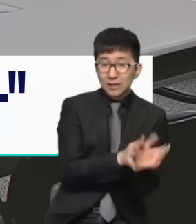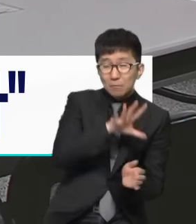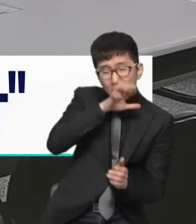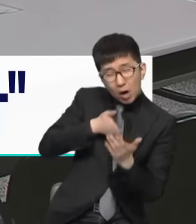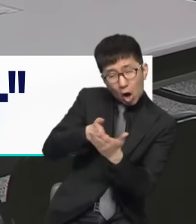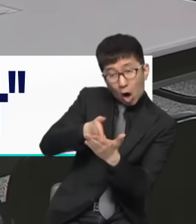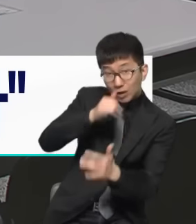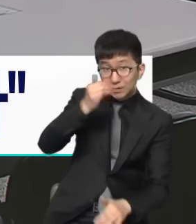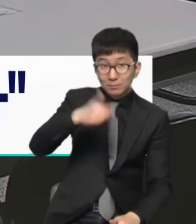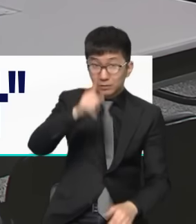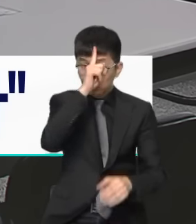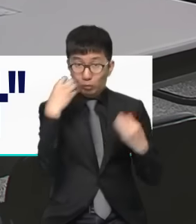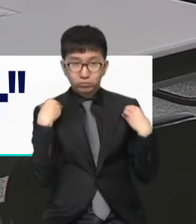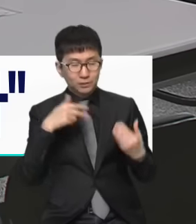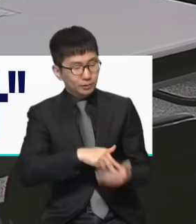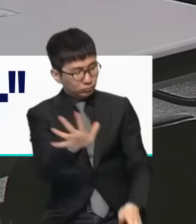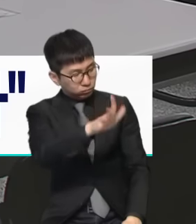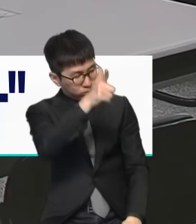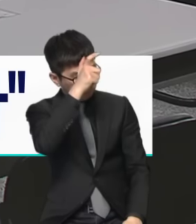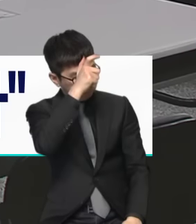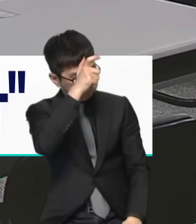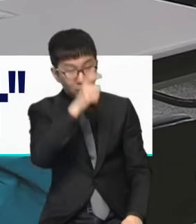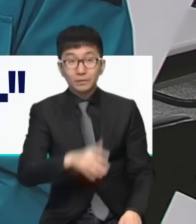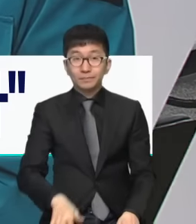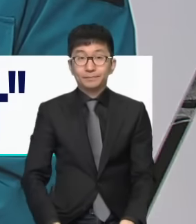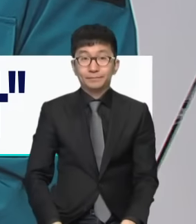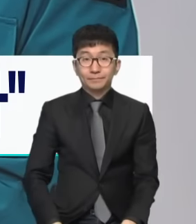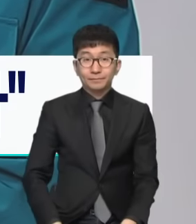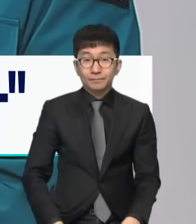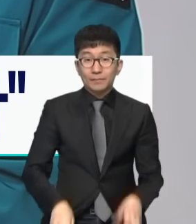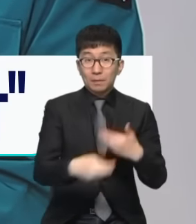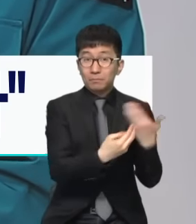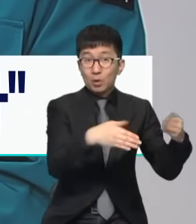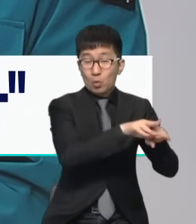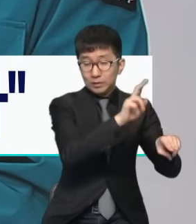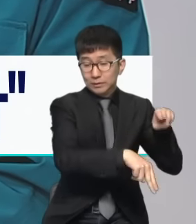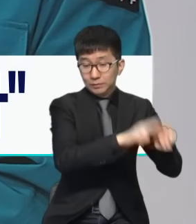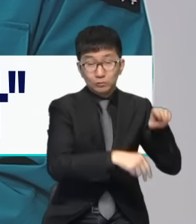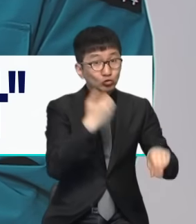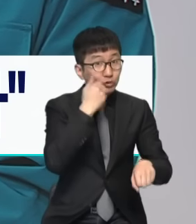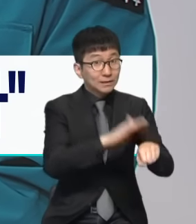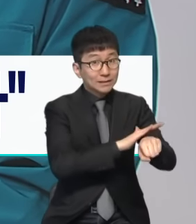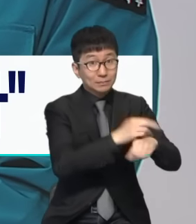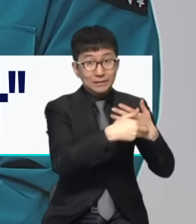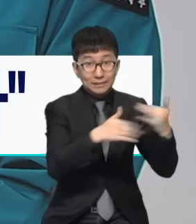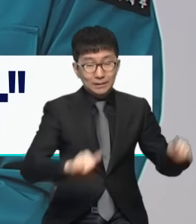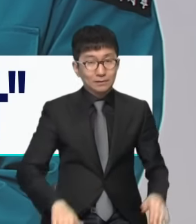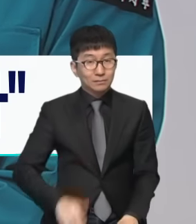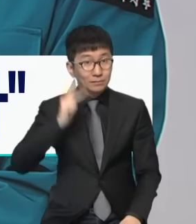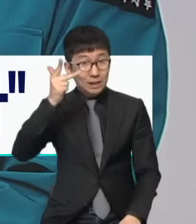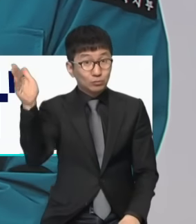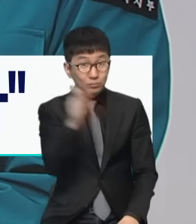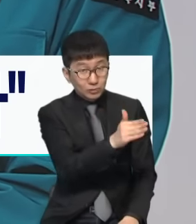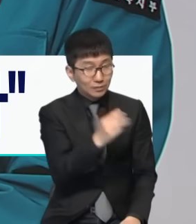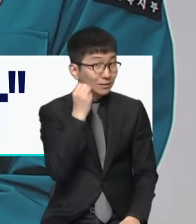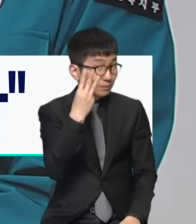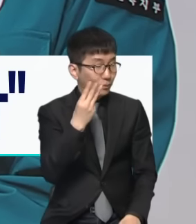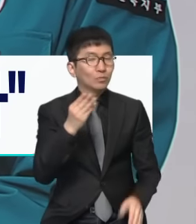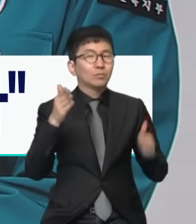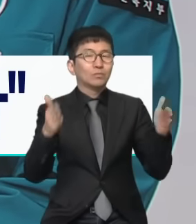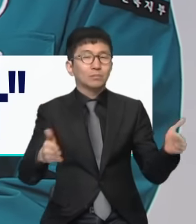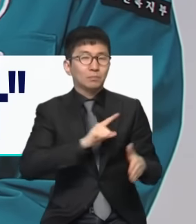의사들 반발에도 정부는 강경한 입장을 유지했습니다. 병원을 떠난 전공의들에게 예정대로 다음 주부터 3개월